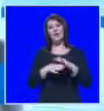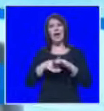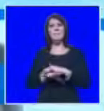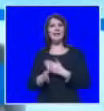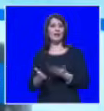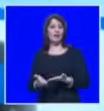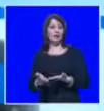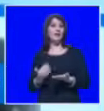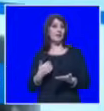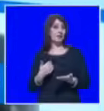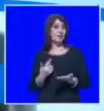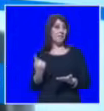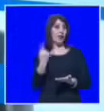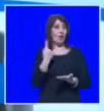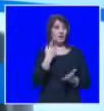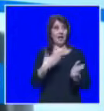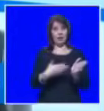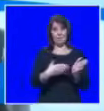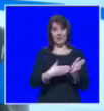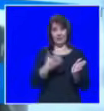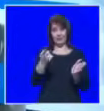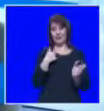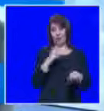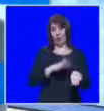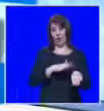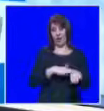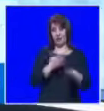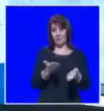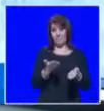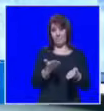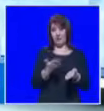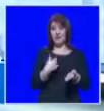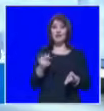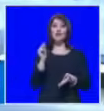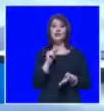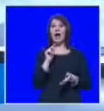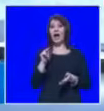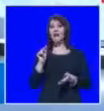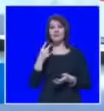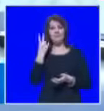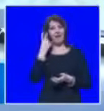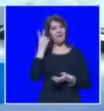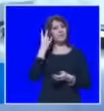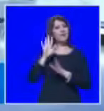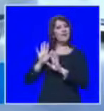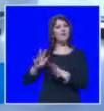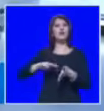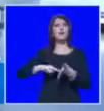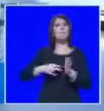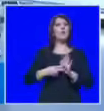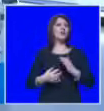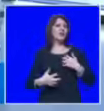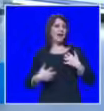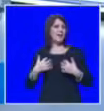аргумент, с който да застанем пред австрийското правителство всички заедно и да кажем, разбираме вашите политически